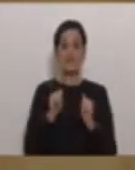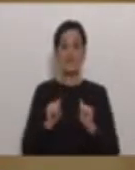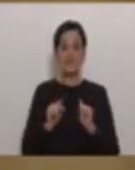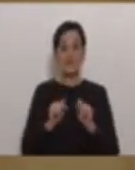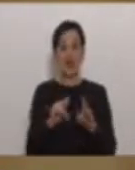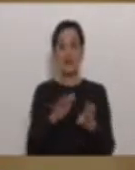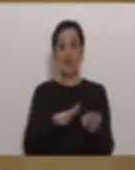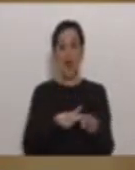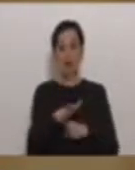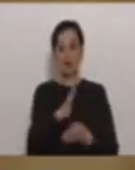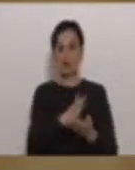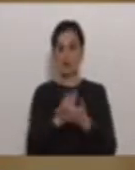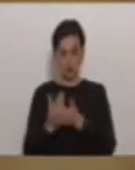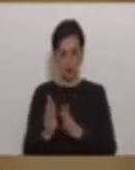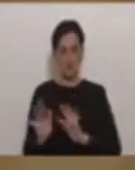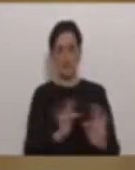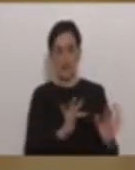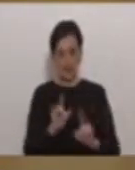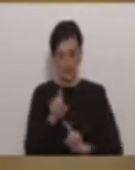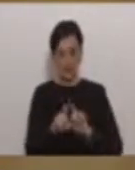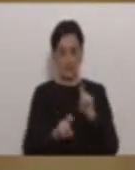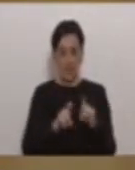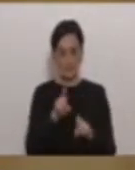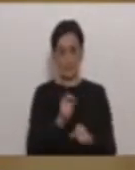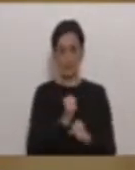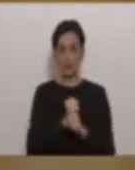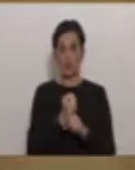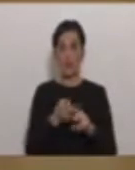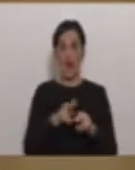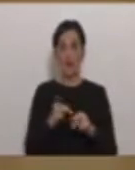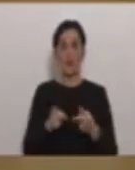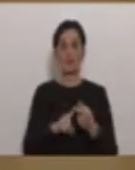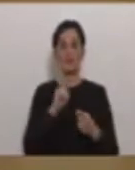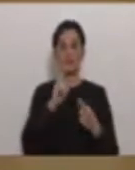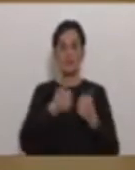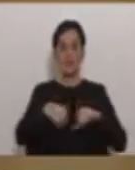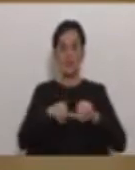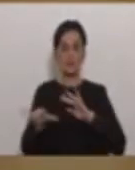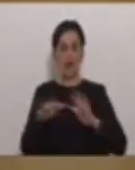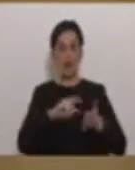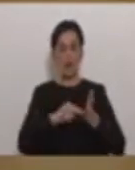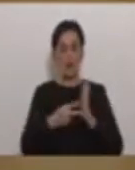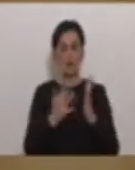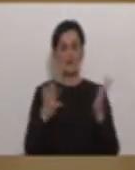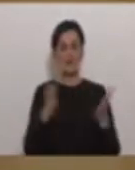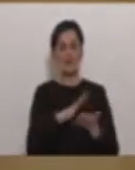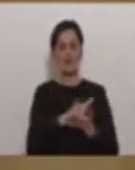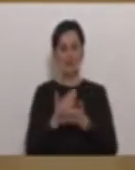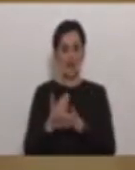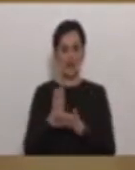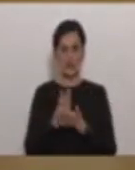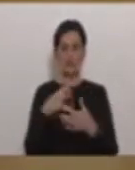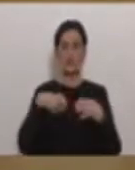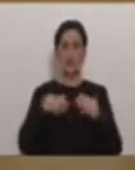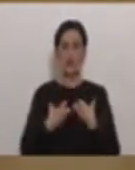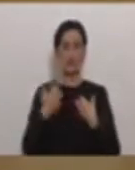აღსრულების ნაწილში საკმაოდ ქმედითი ნაბიჯებია გადადგმული და ამასთან ერთად საბჭოს სამოქმედო გეგმის ძალიან დიდ ნაწილი არის, რომელშიც სამწუხაროა,